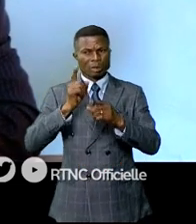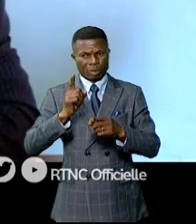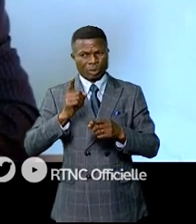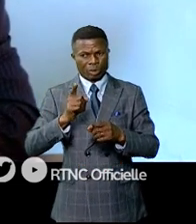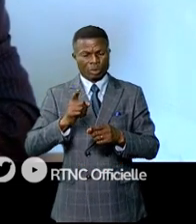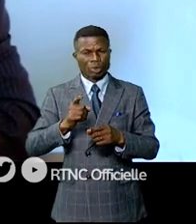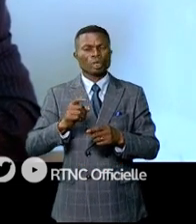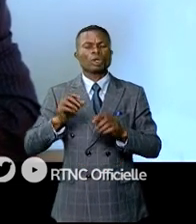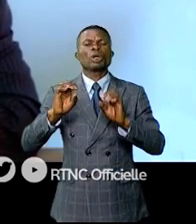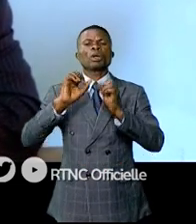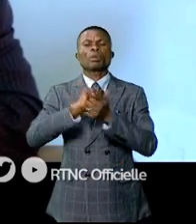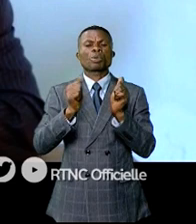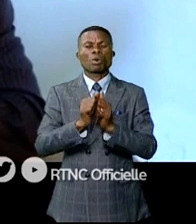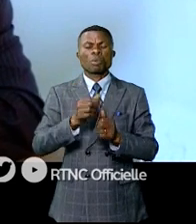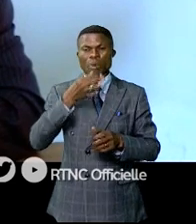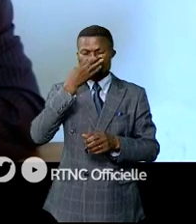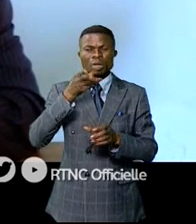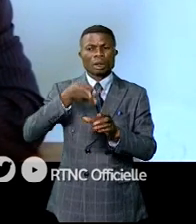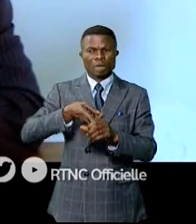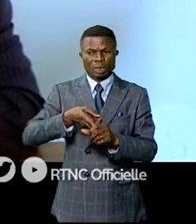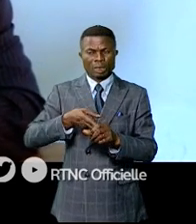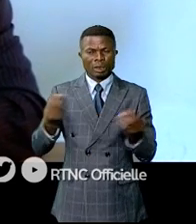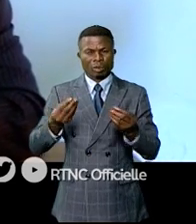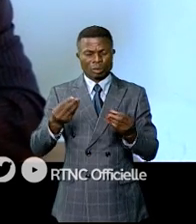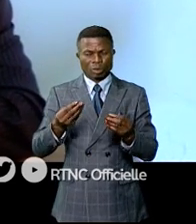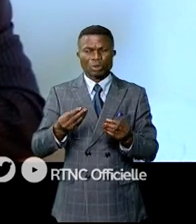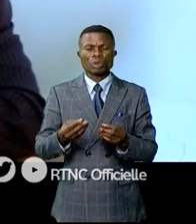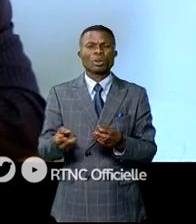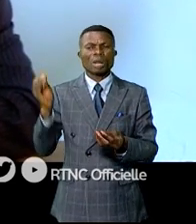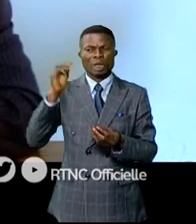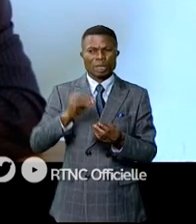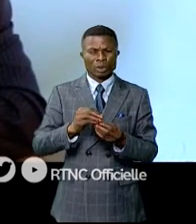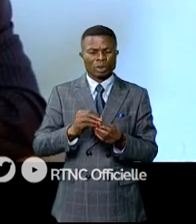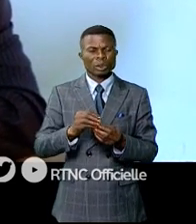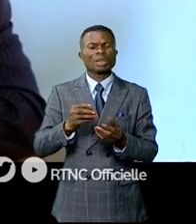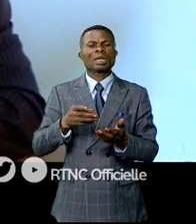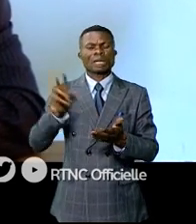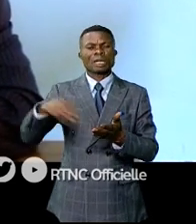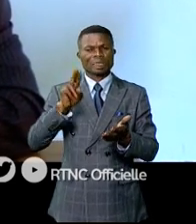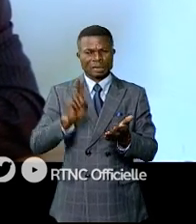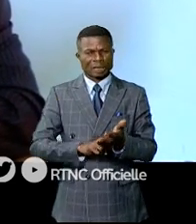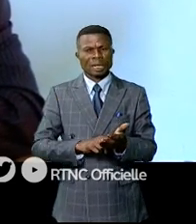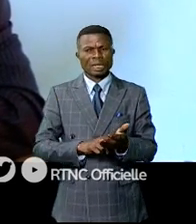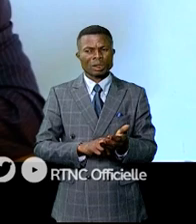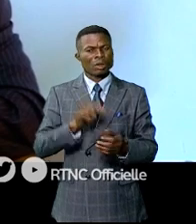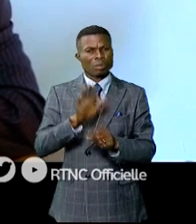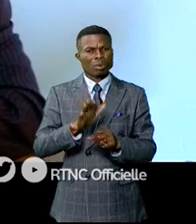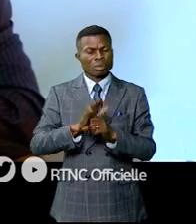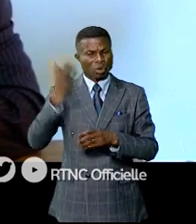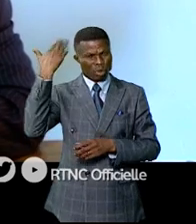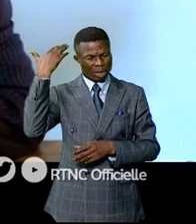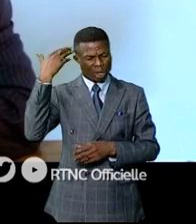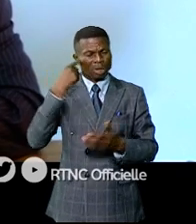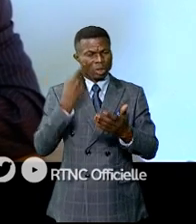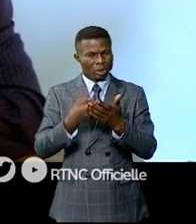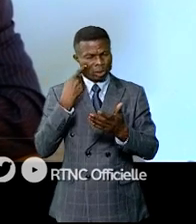secteur pétrolier. Et cela est essentiellement dû à la suppression des exonérations nombreuses qui avaient été